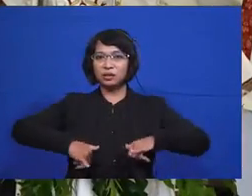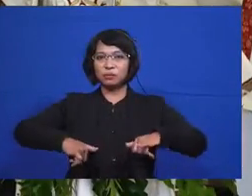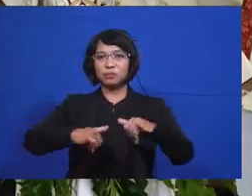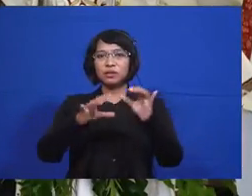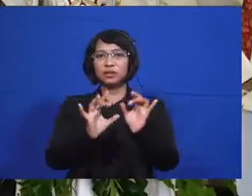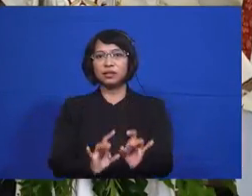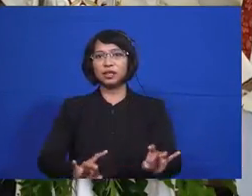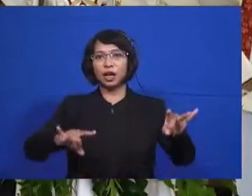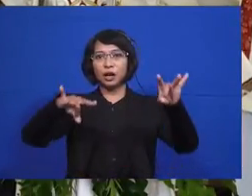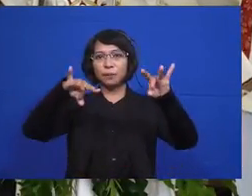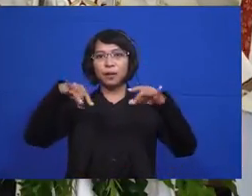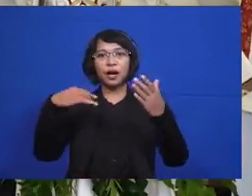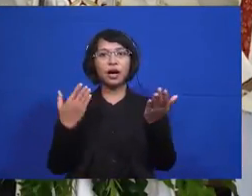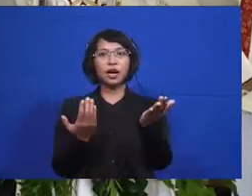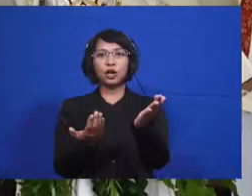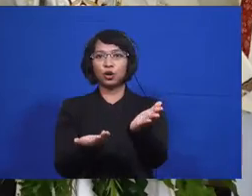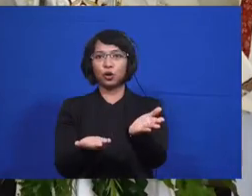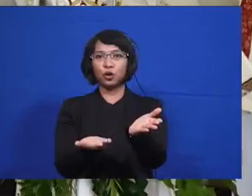Dan